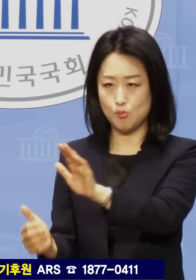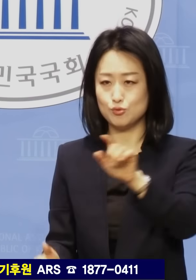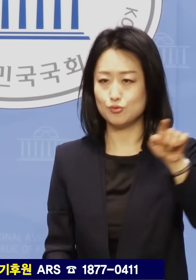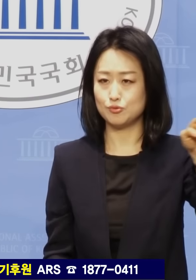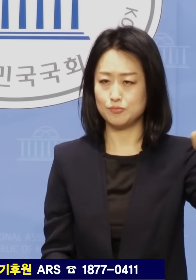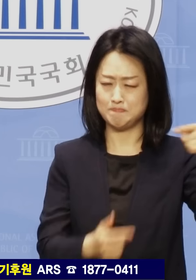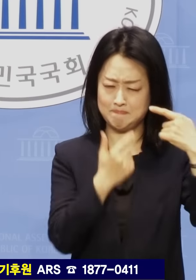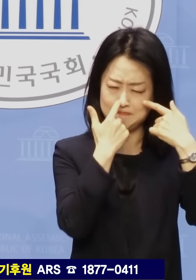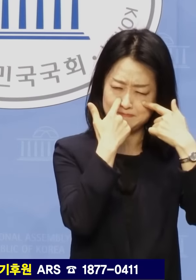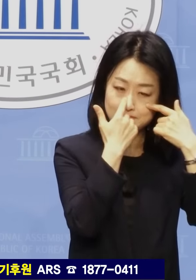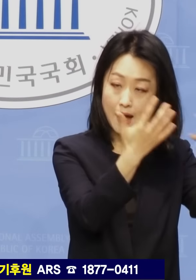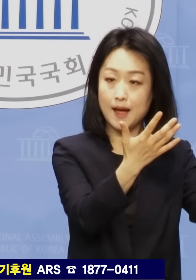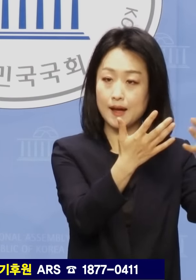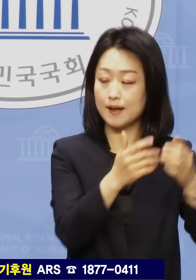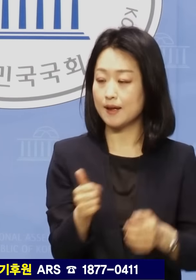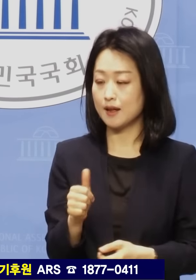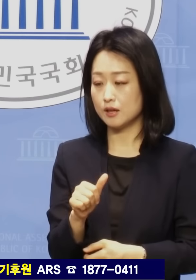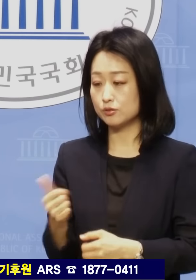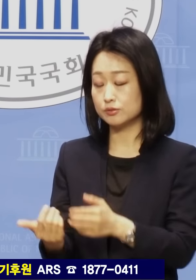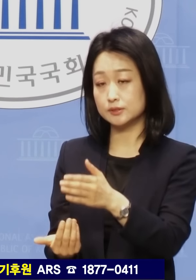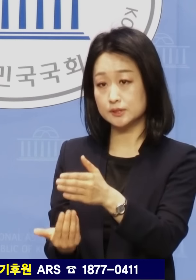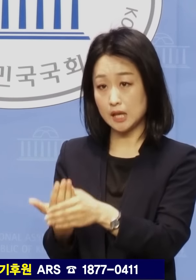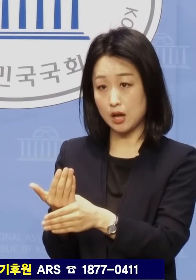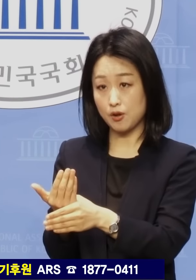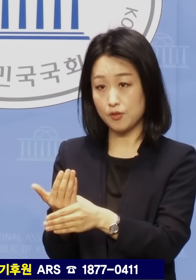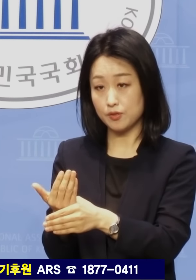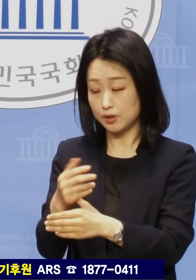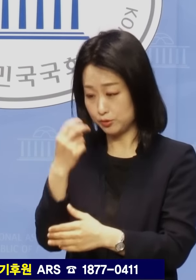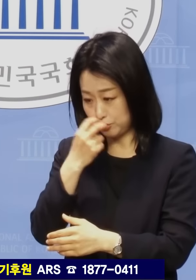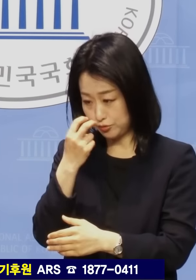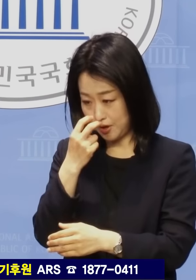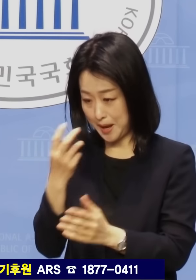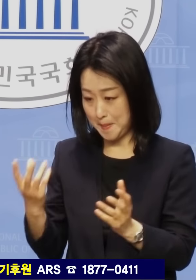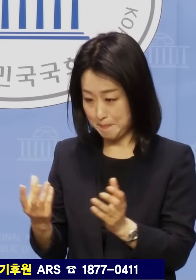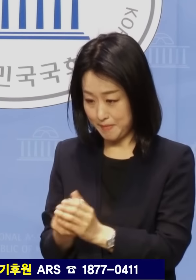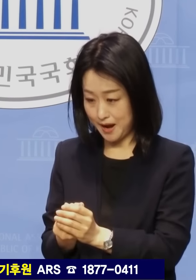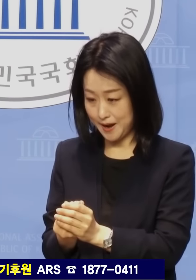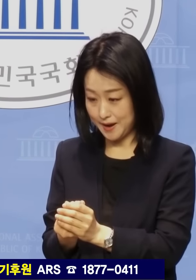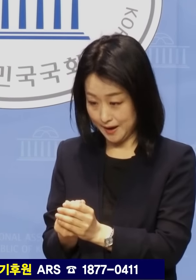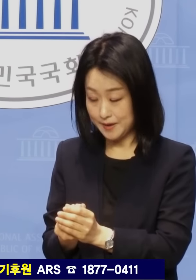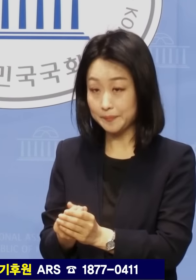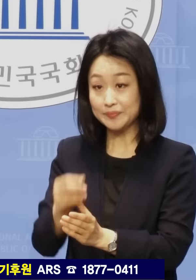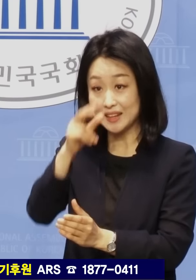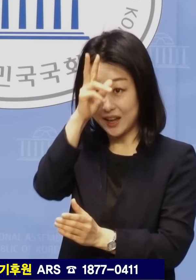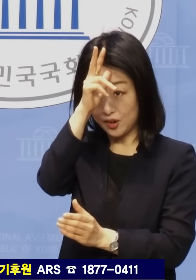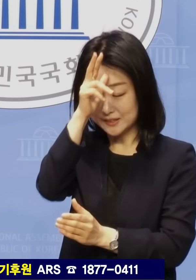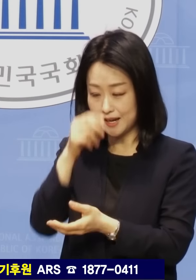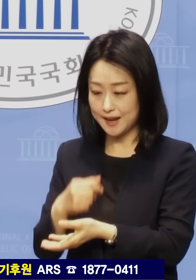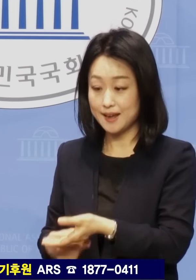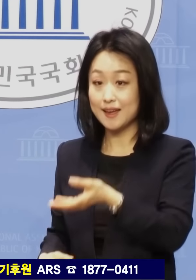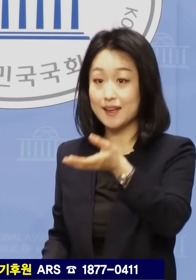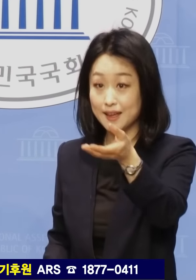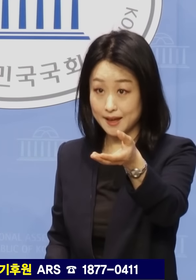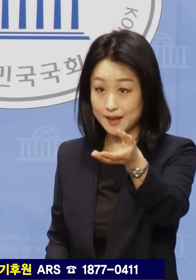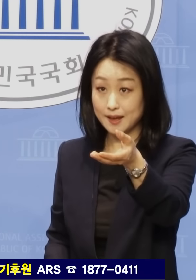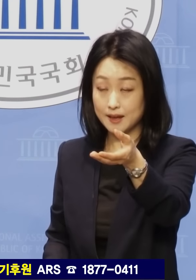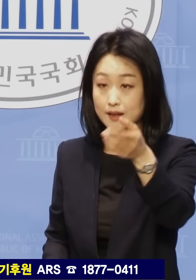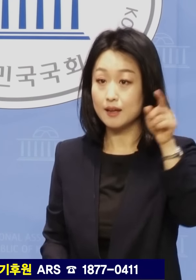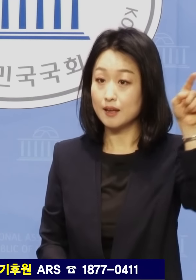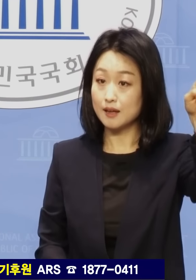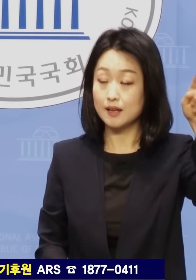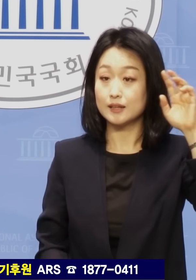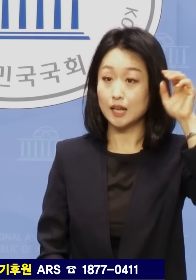말입니까 해대 순직이 경찰 되던 날 윤석 대통령이 이종섭